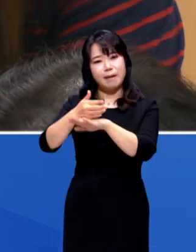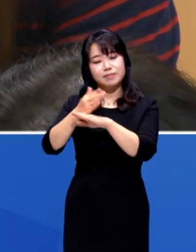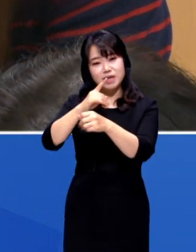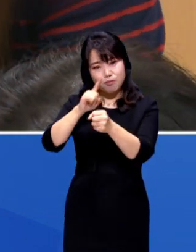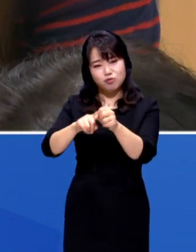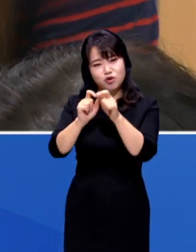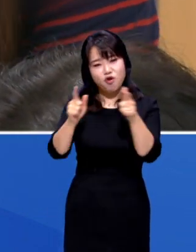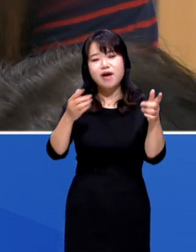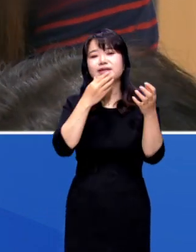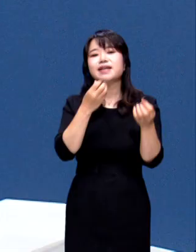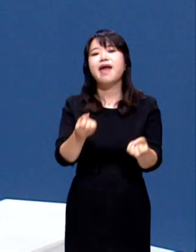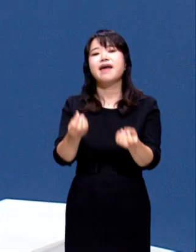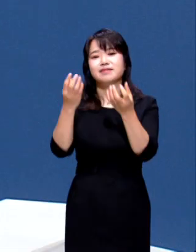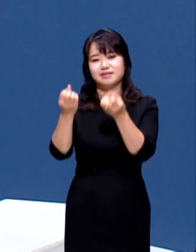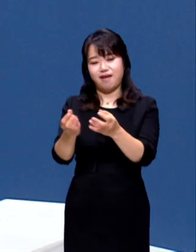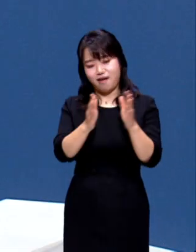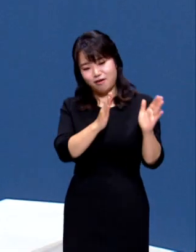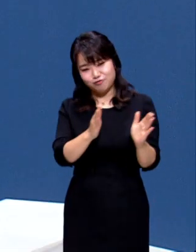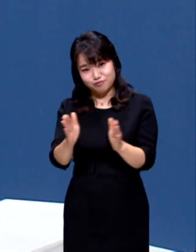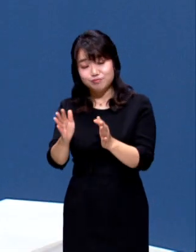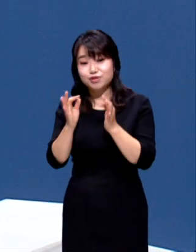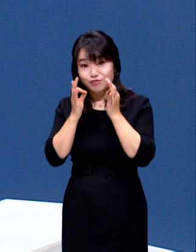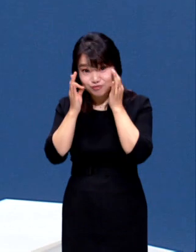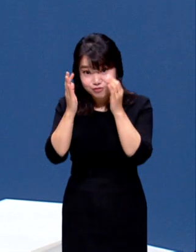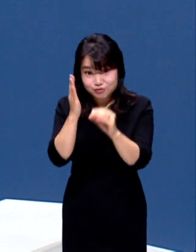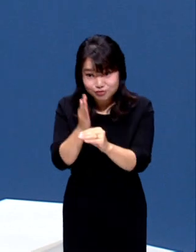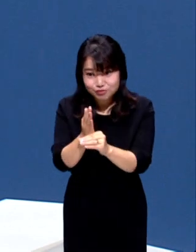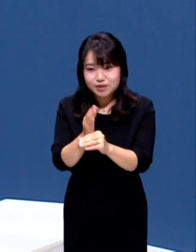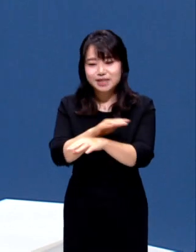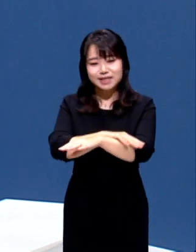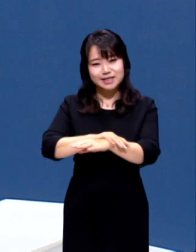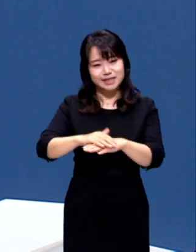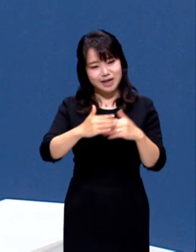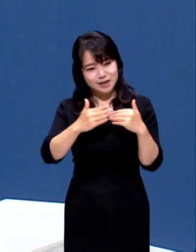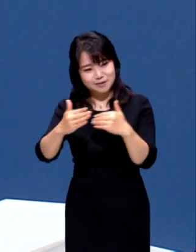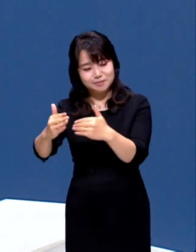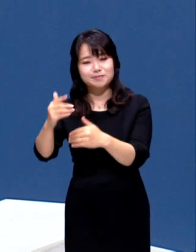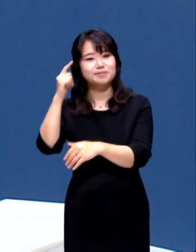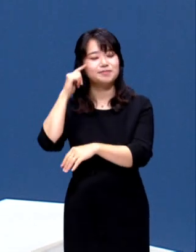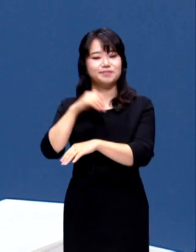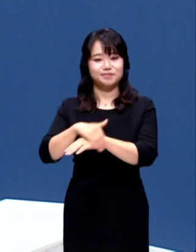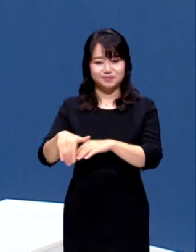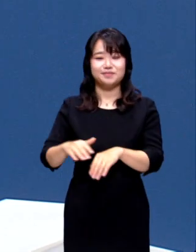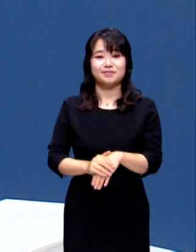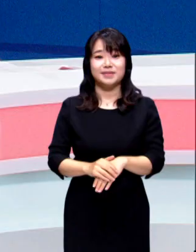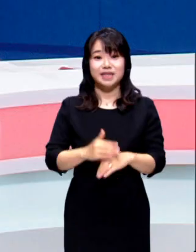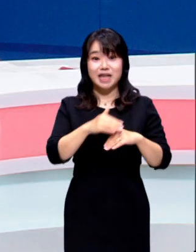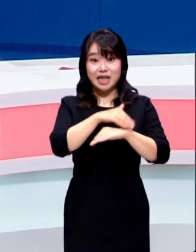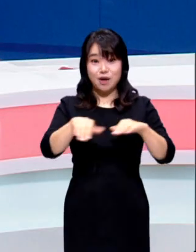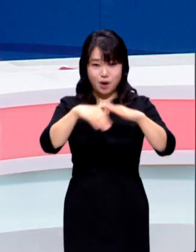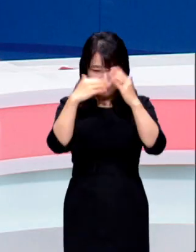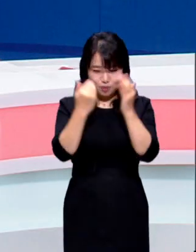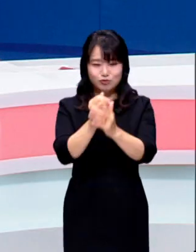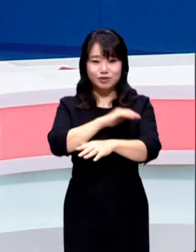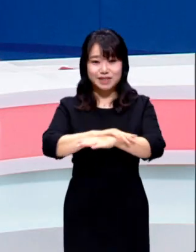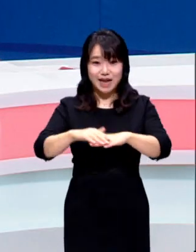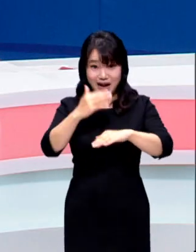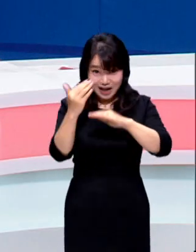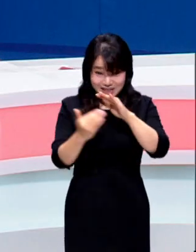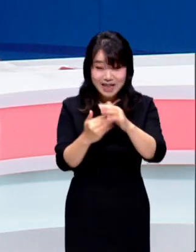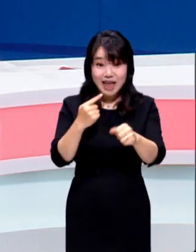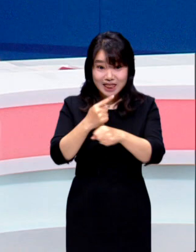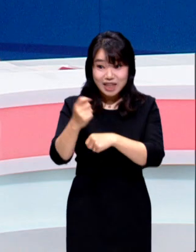그런 행사를 네. 저희들이 준비해서 잘 마무리할 계획입니다. 네. 계획하신 올해 마무리 잘 하시고 또 내년에도 네.